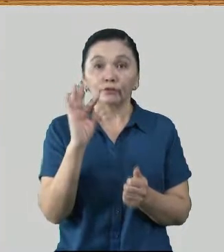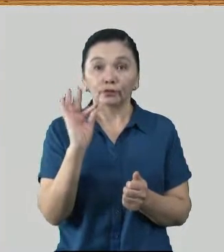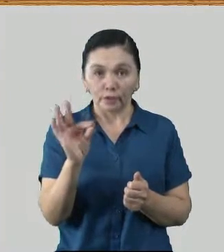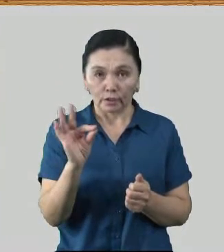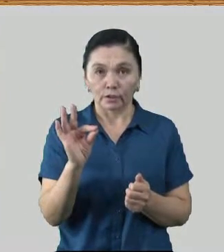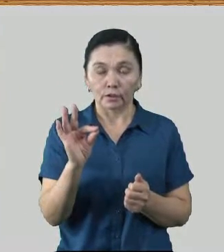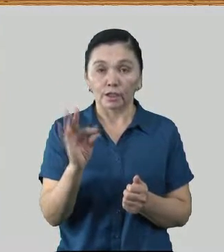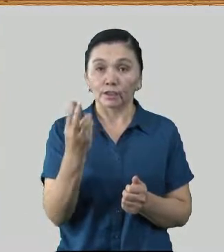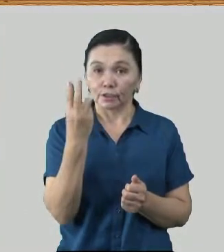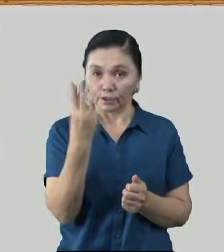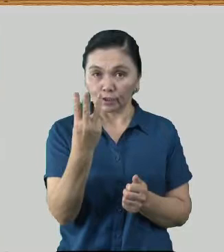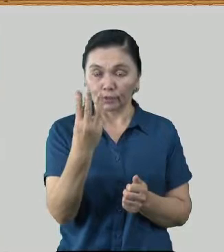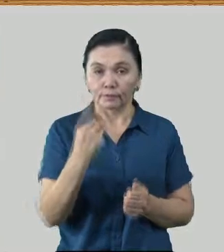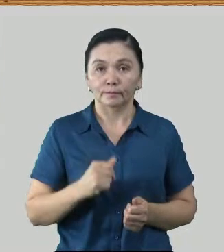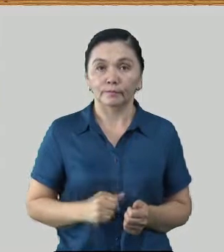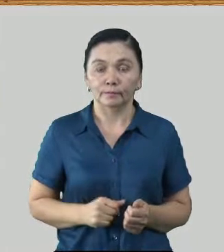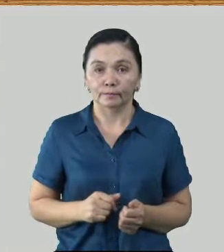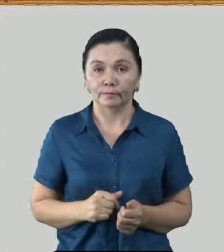Верно, 3.